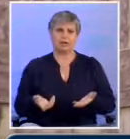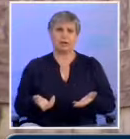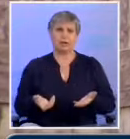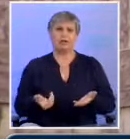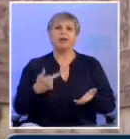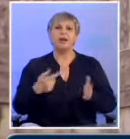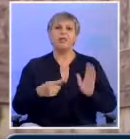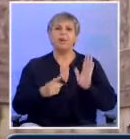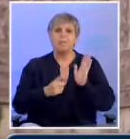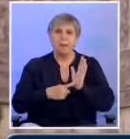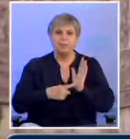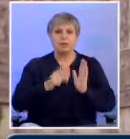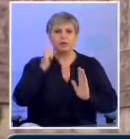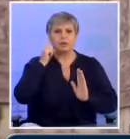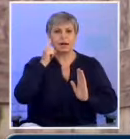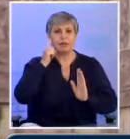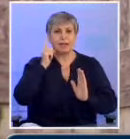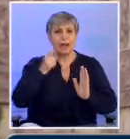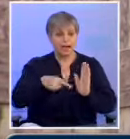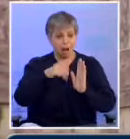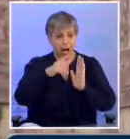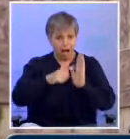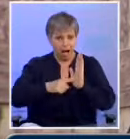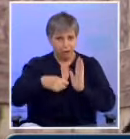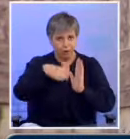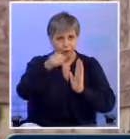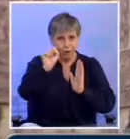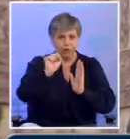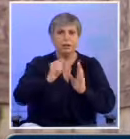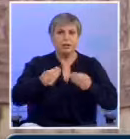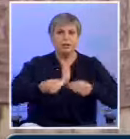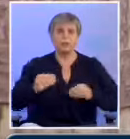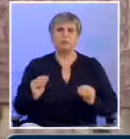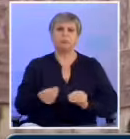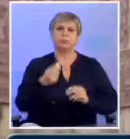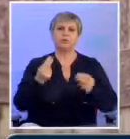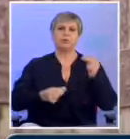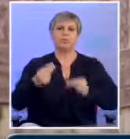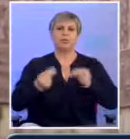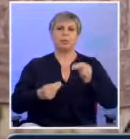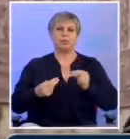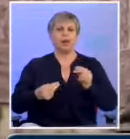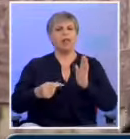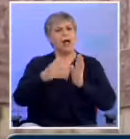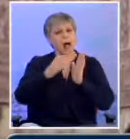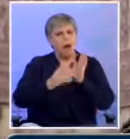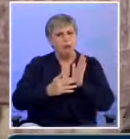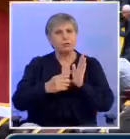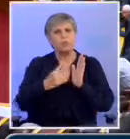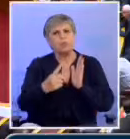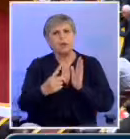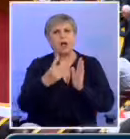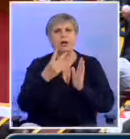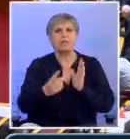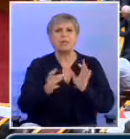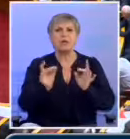βαθμό και αθεράπευτες, ενώ αντίθετα μία ψήφιση του κώδικα πολιτικής δικονομίας, έστω και με μία ή δύο ρυθμίσεις για τις οποίες η ταπεινότητά μου